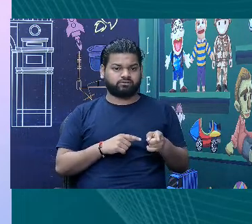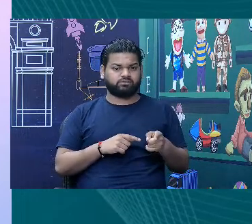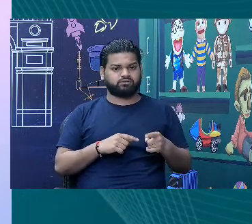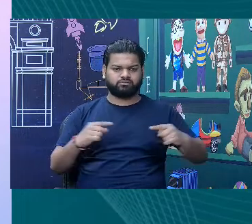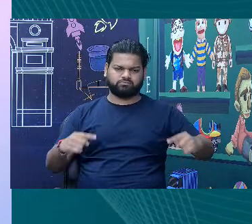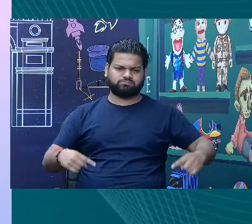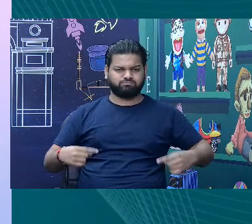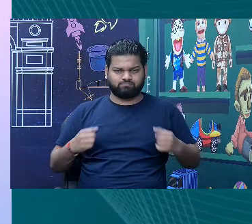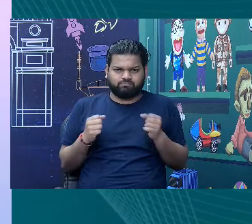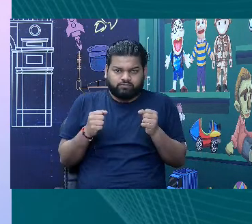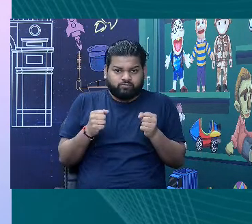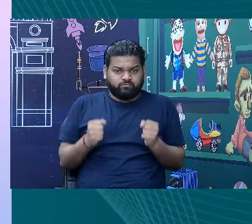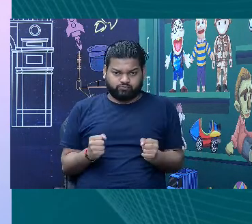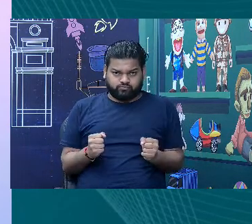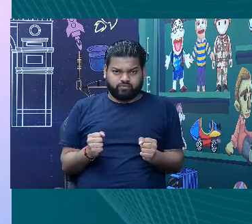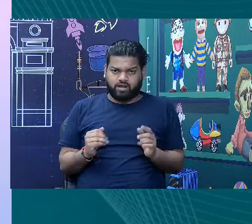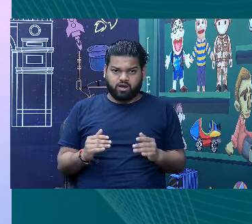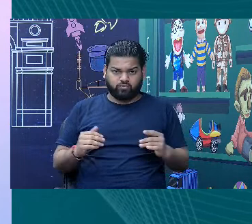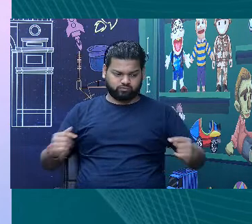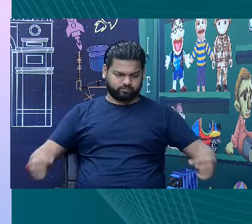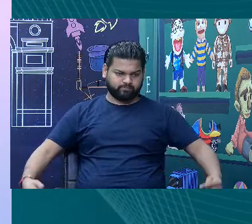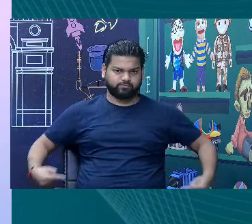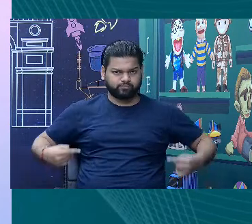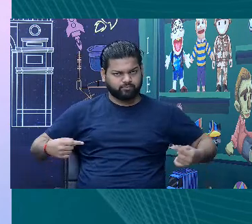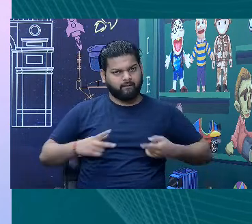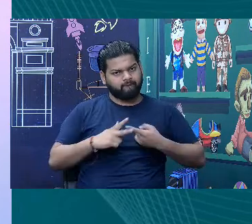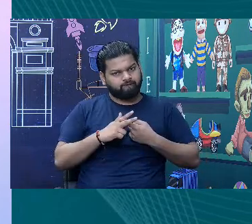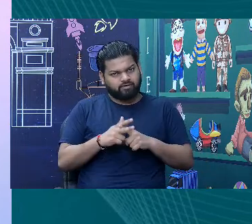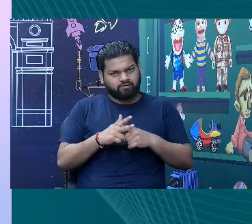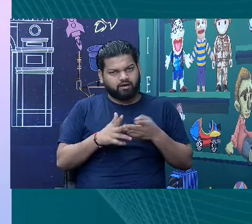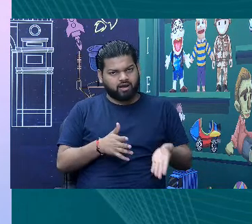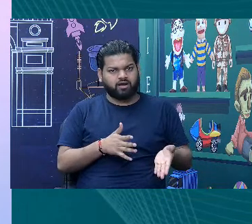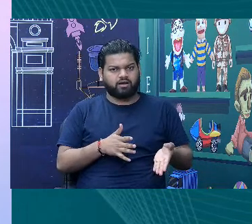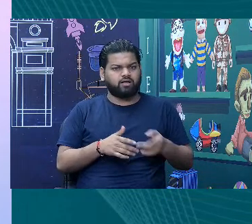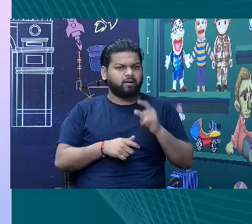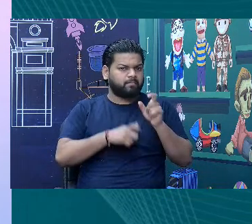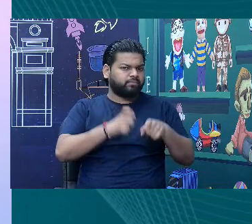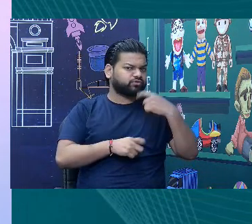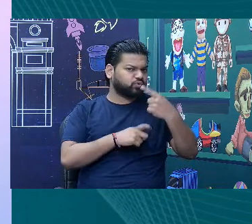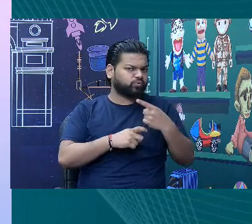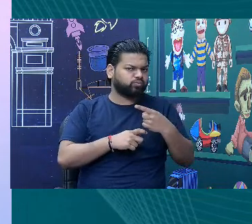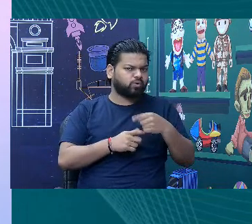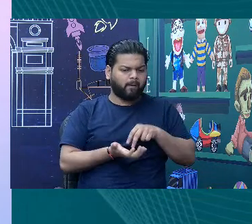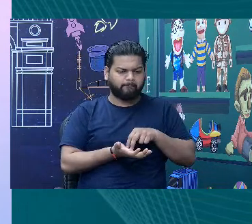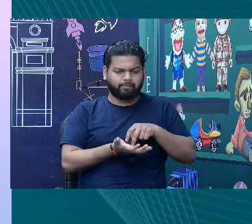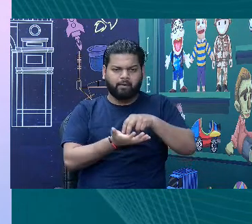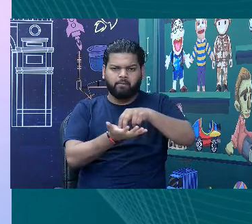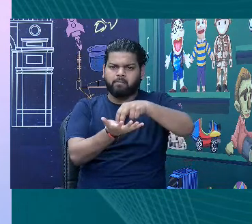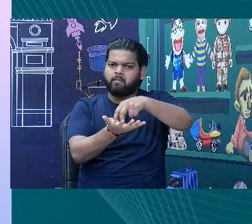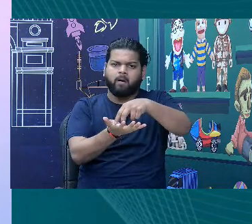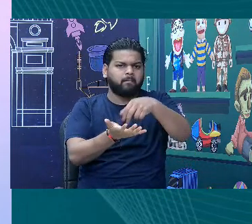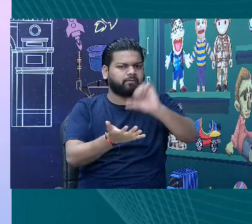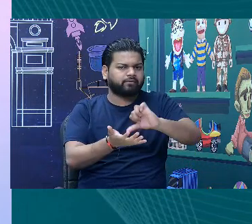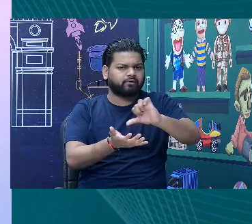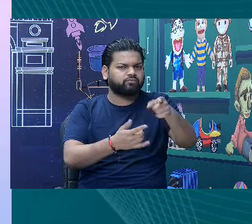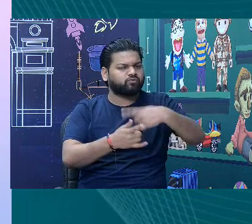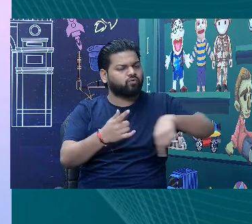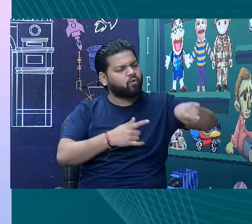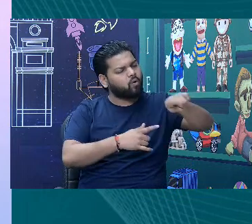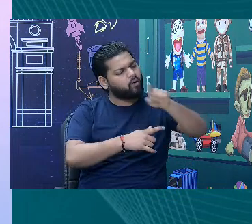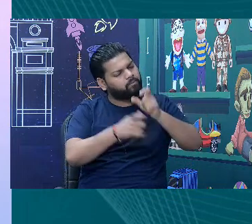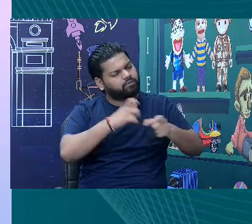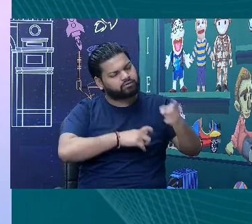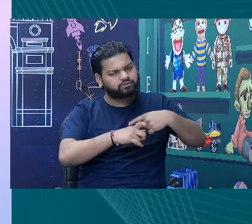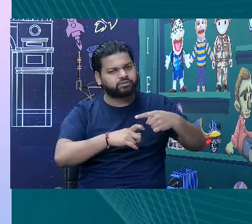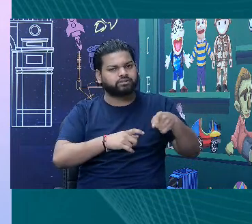wheels. You know, जो लोग चल नहीं सकते, जिनको चलने में प्रॉब्लम है, वो इस व्हीलचेयर का इस्तेमाल करते हैं.